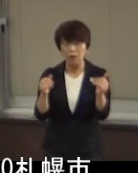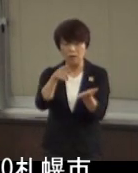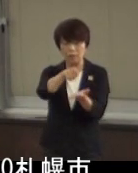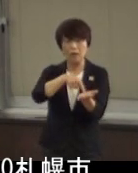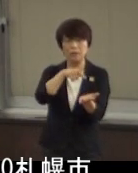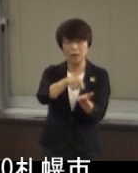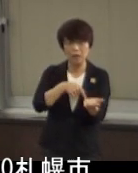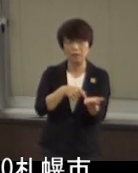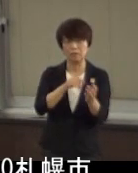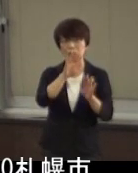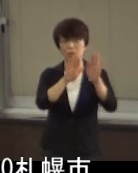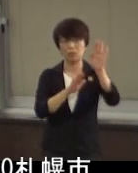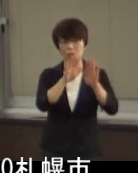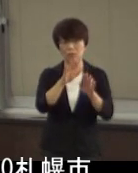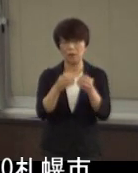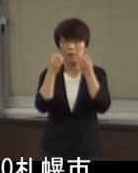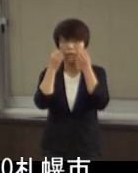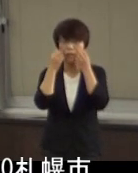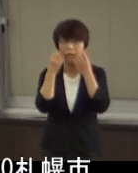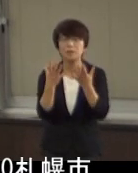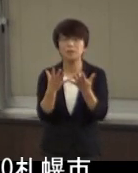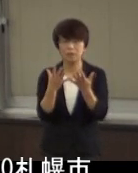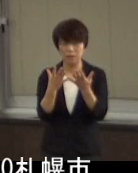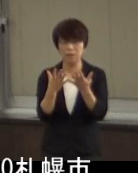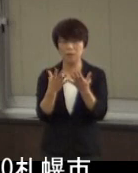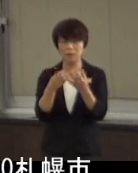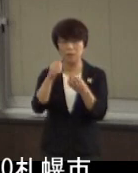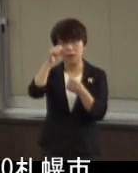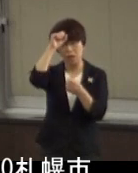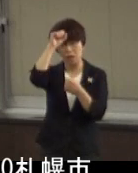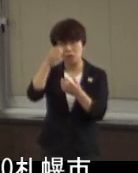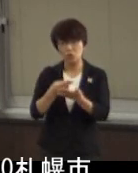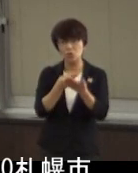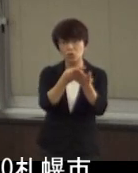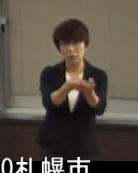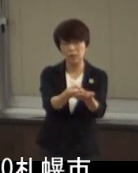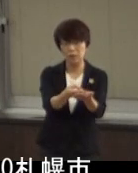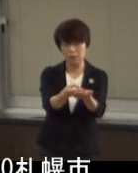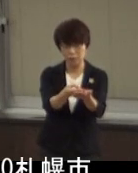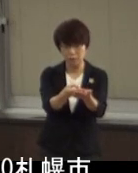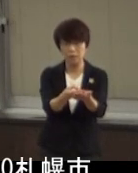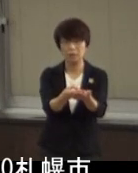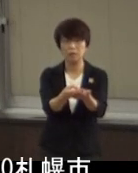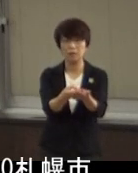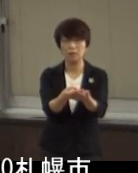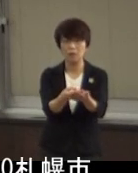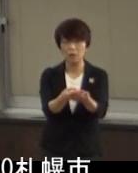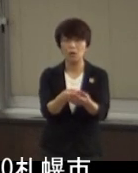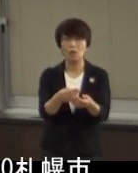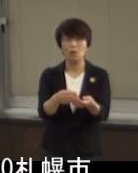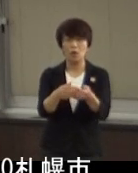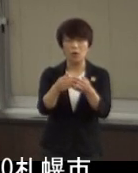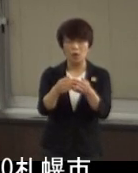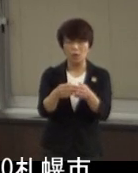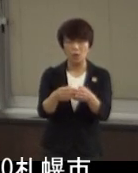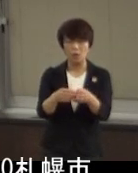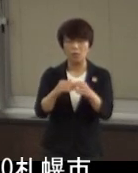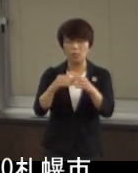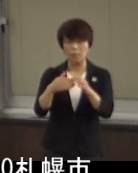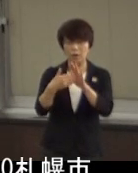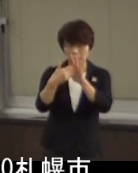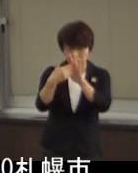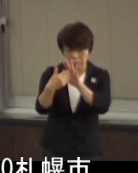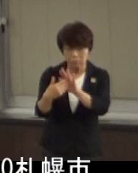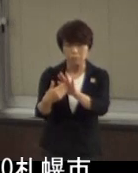ございまして、新規の入院患者さんの受け入れ病床を抑制をせざるを得ないと、こういう状況が